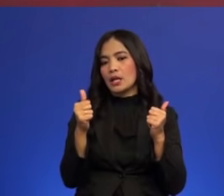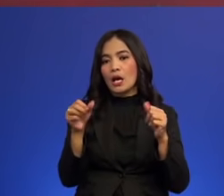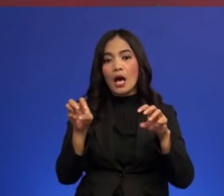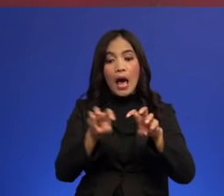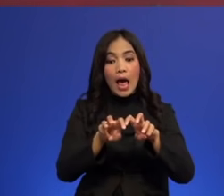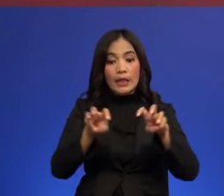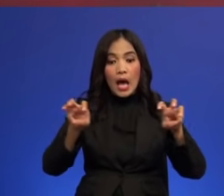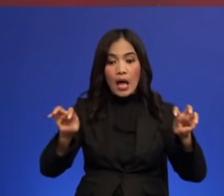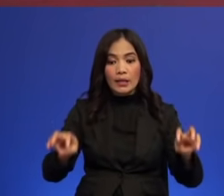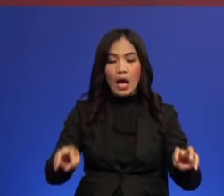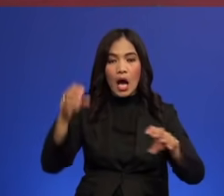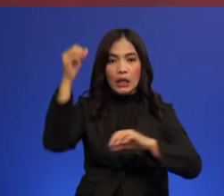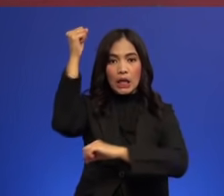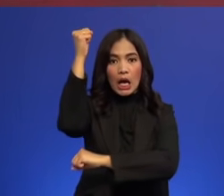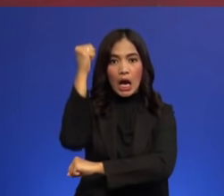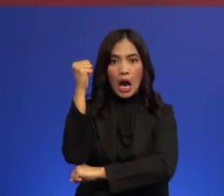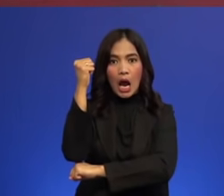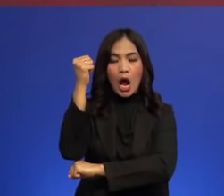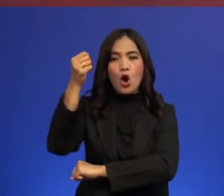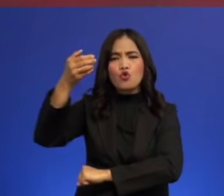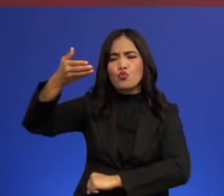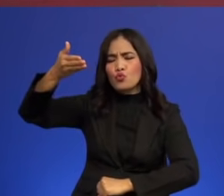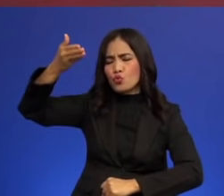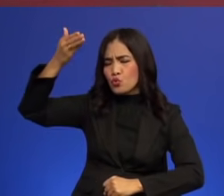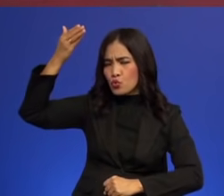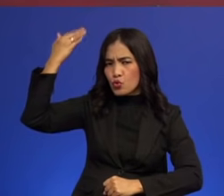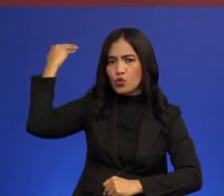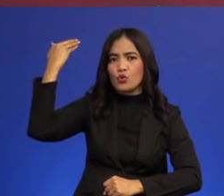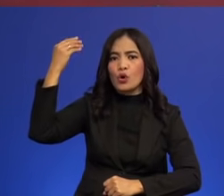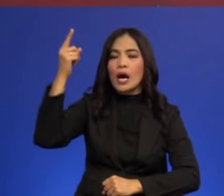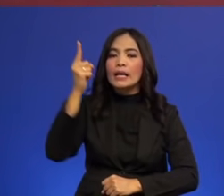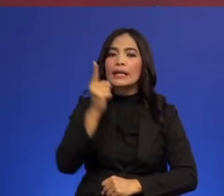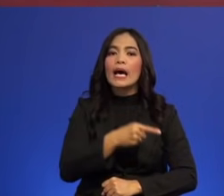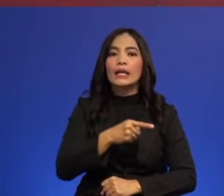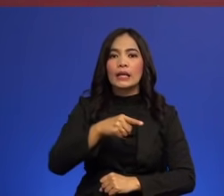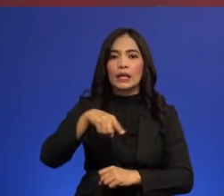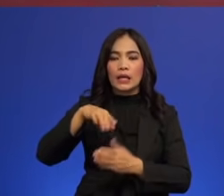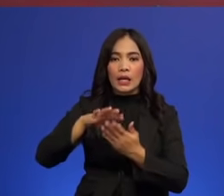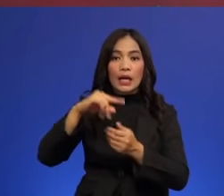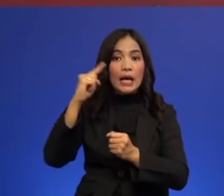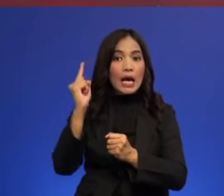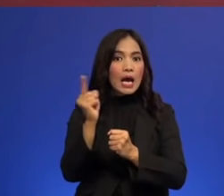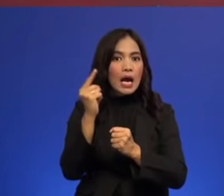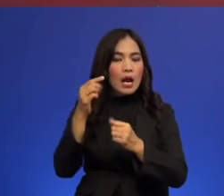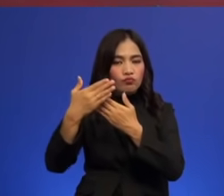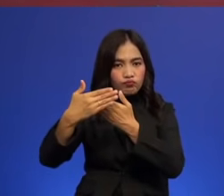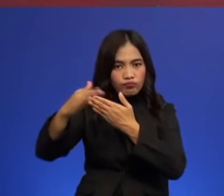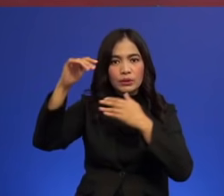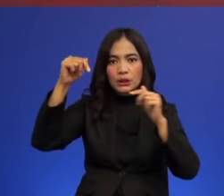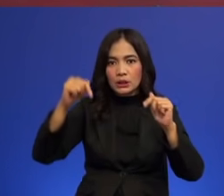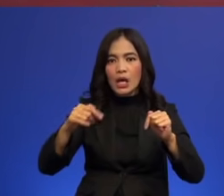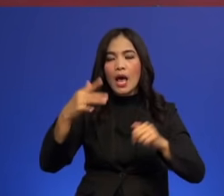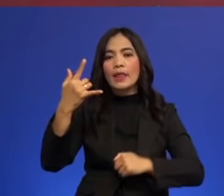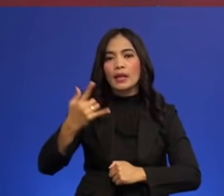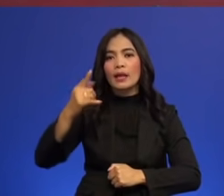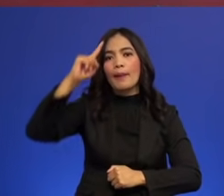Tahtamu tegak sejak dahulu kala, dari kekal engkau ada.